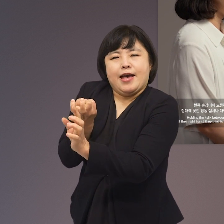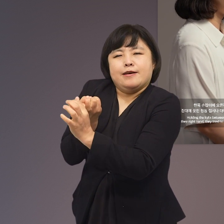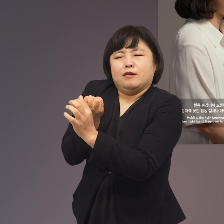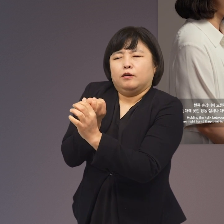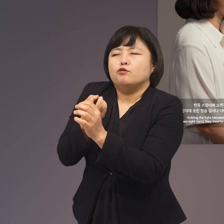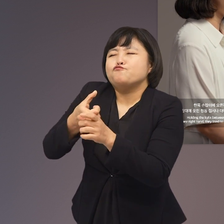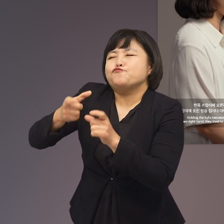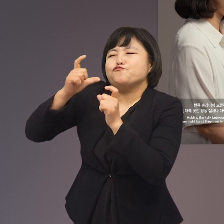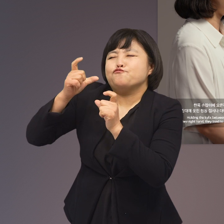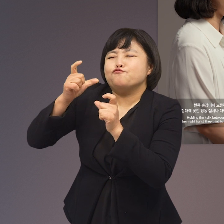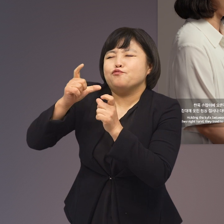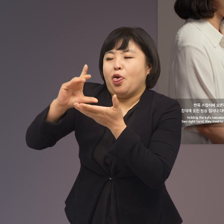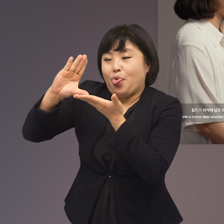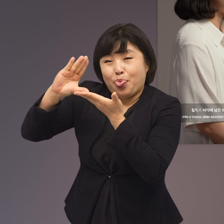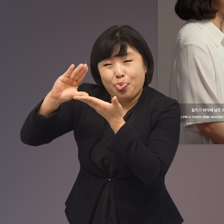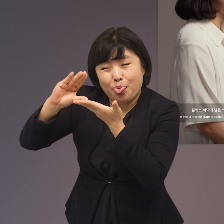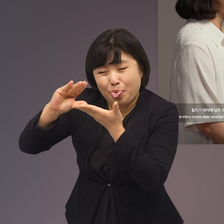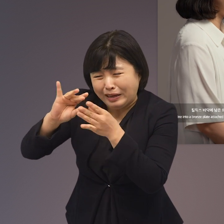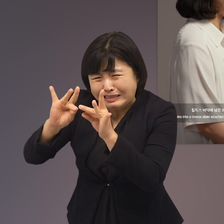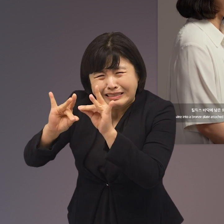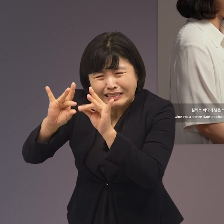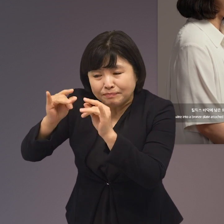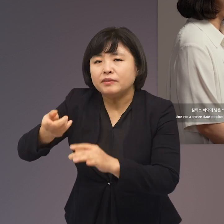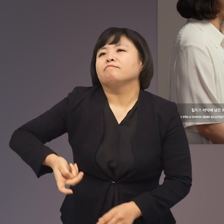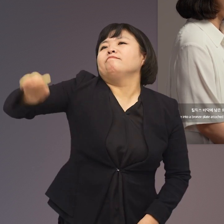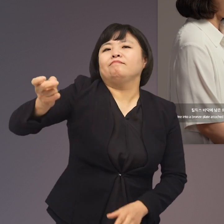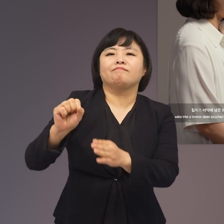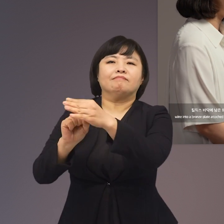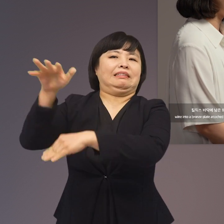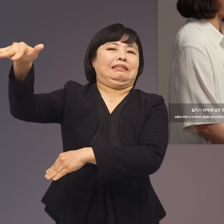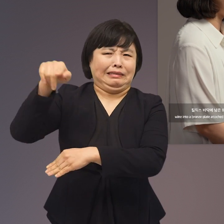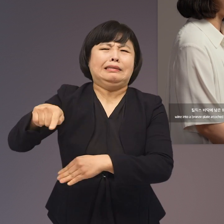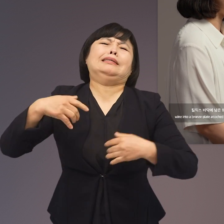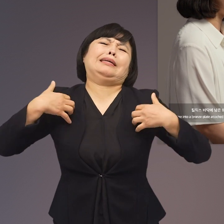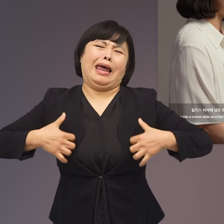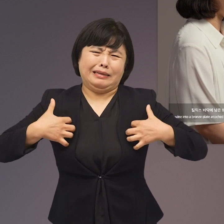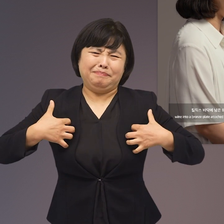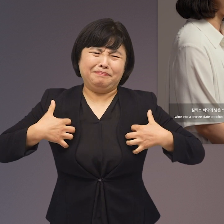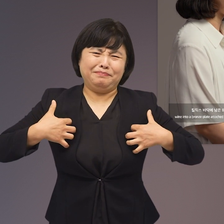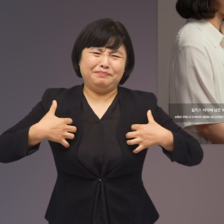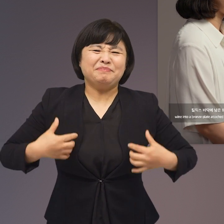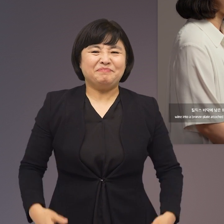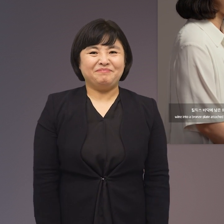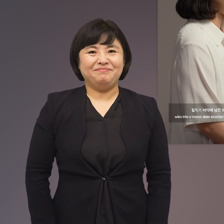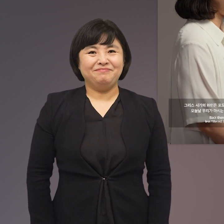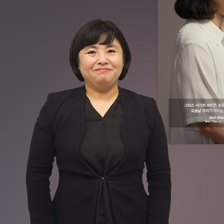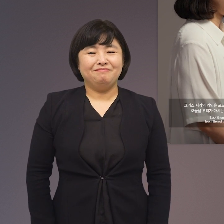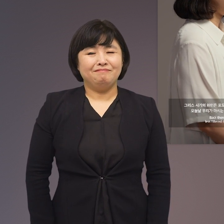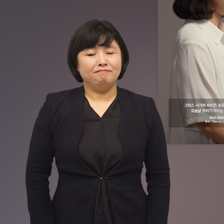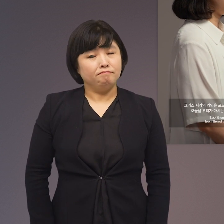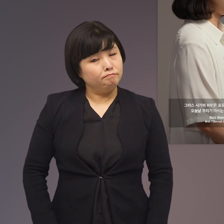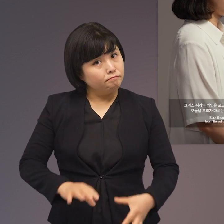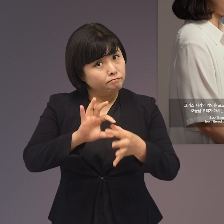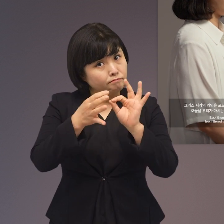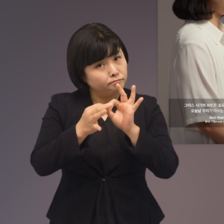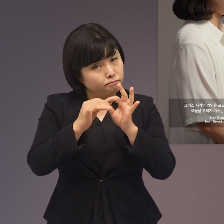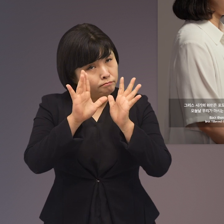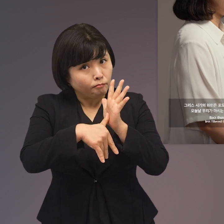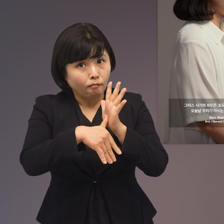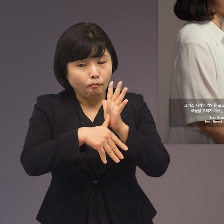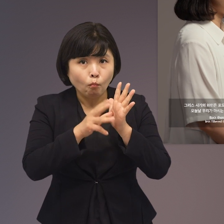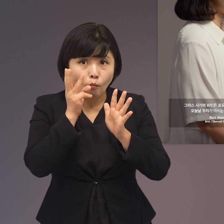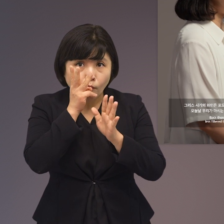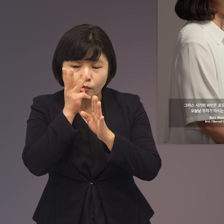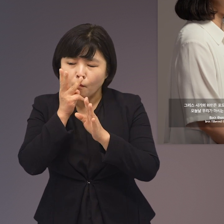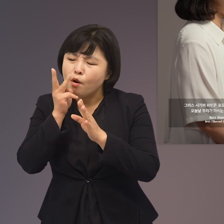안에 떠있는 그릇을 조준해서 킬릭스 바닥에 남은 와인 찌꺼기를 던졌습니다. 그리스 시대의